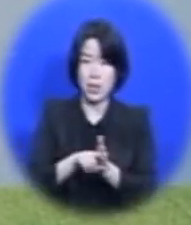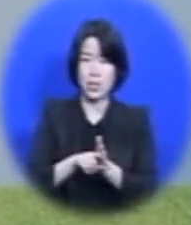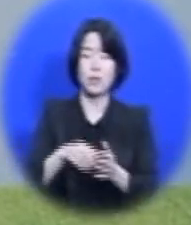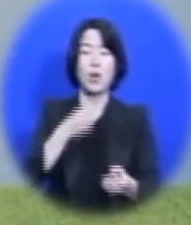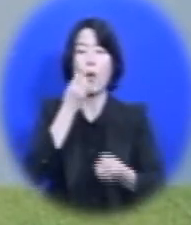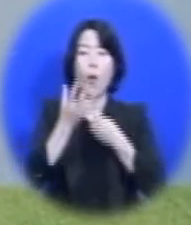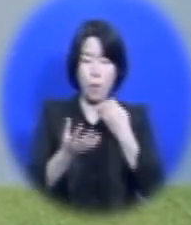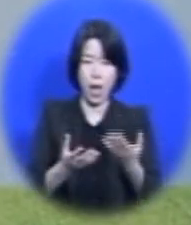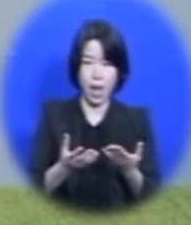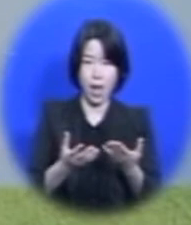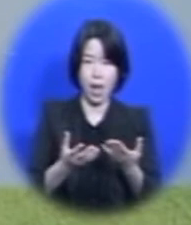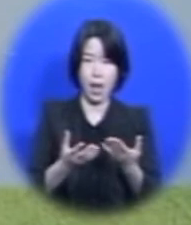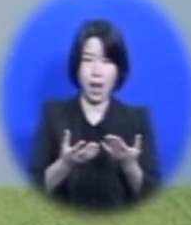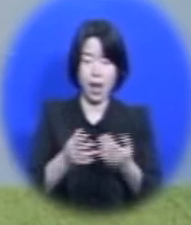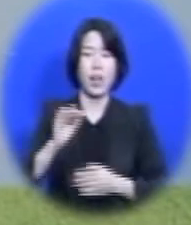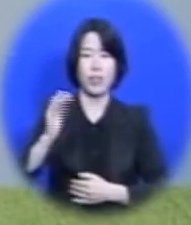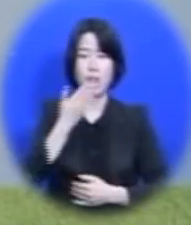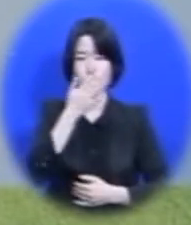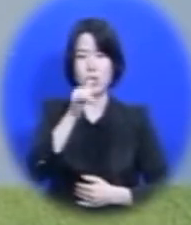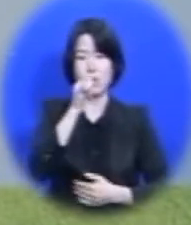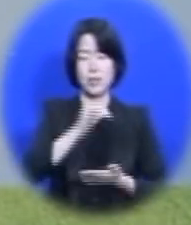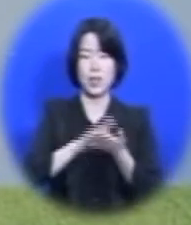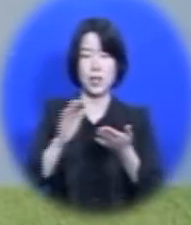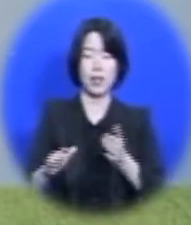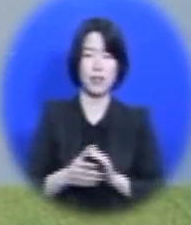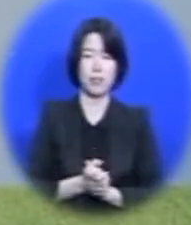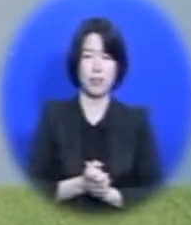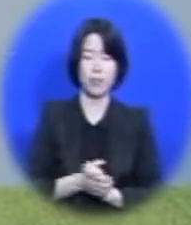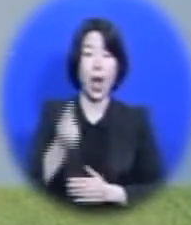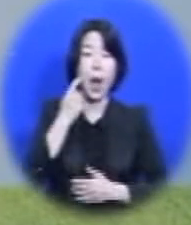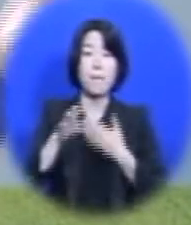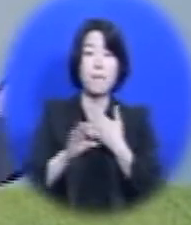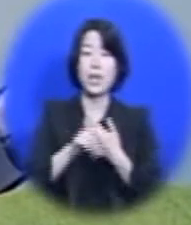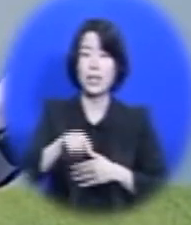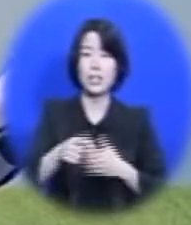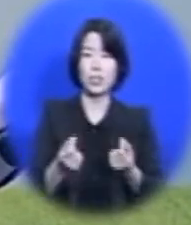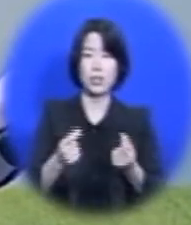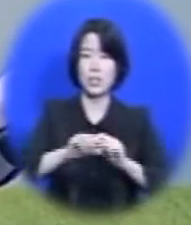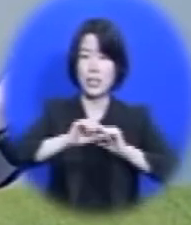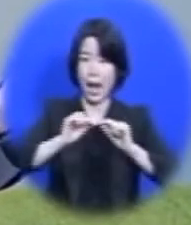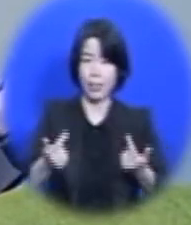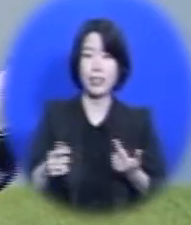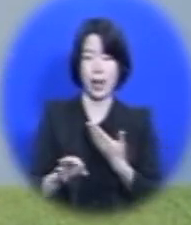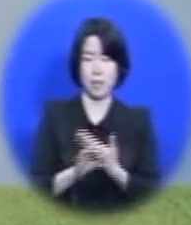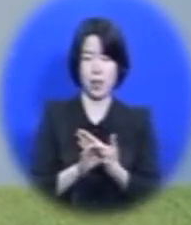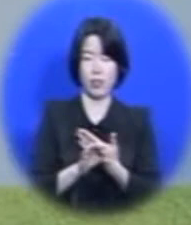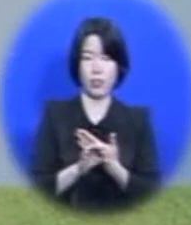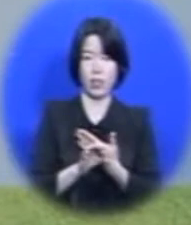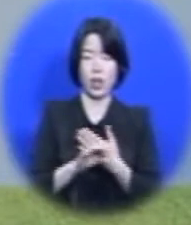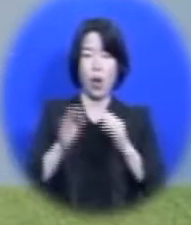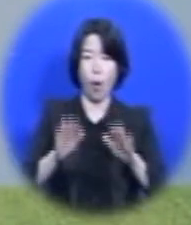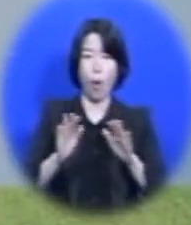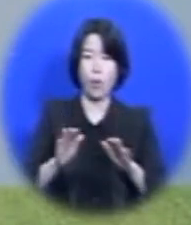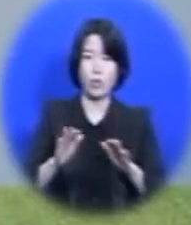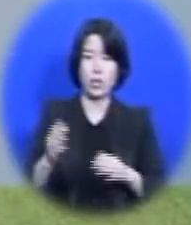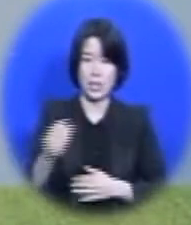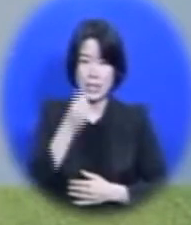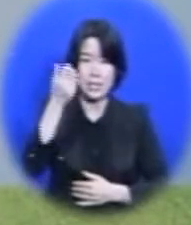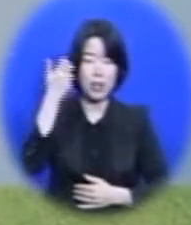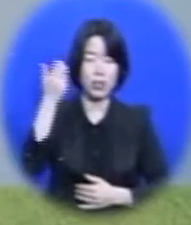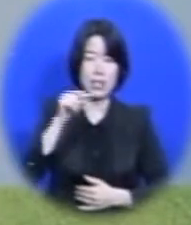고백이 되었을 것입니다. 만약에 그렇지 않은 분이 계시다면 오늘 성령께서